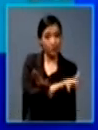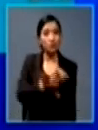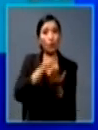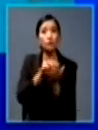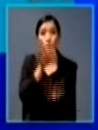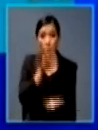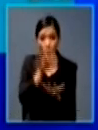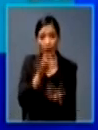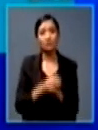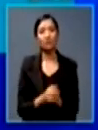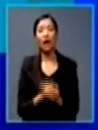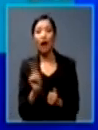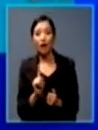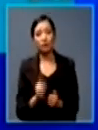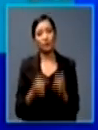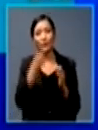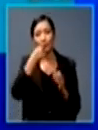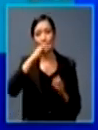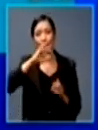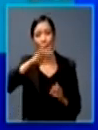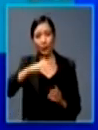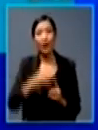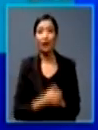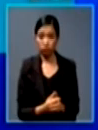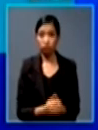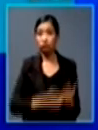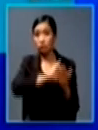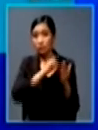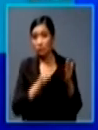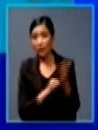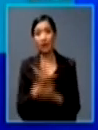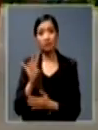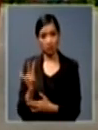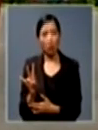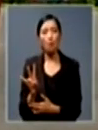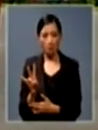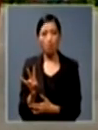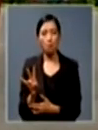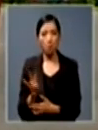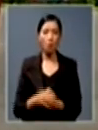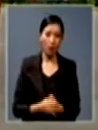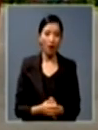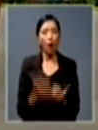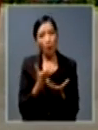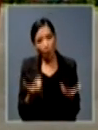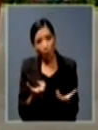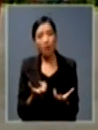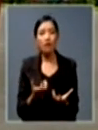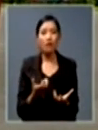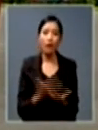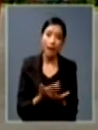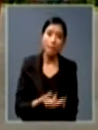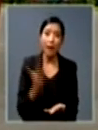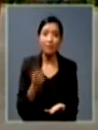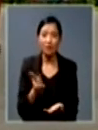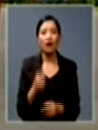แล้วก็สมุทรสาครนี่แหละค่ะ คือจังหวัดเหล่านี้นะฮะเรียกว่าค่าครองชีพสูงขึ้นนะครับราคาสินค้าขยับขึ้นแต่ทั้งหลายทั้งปว